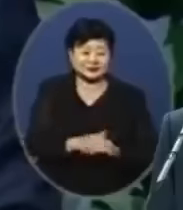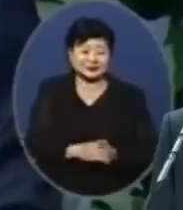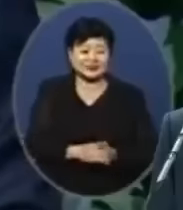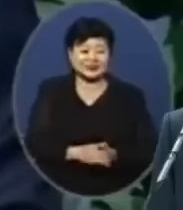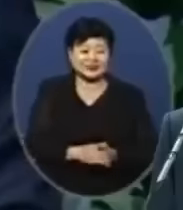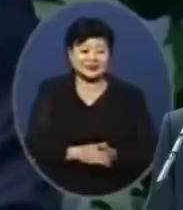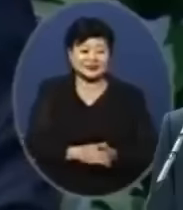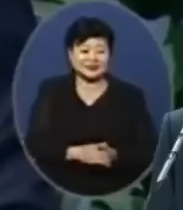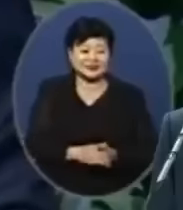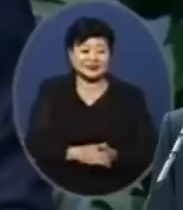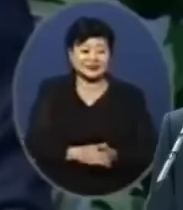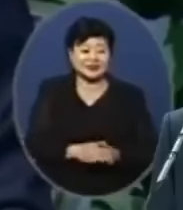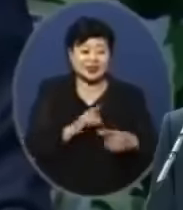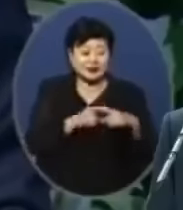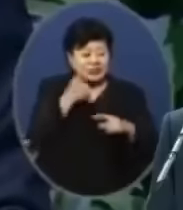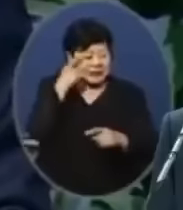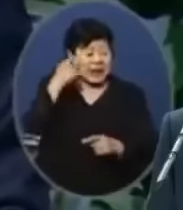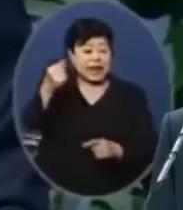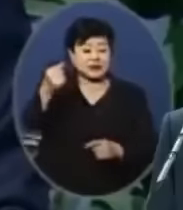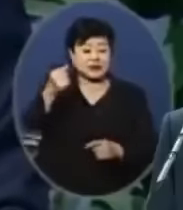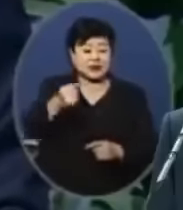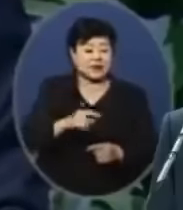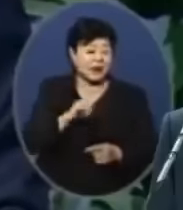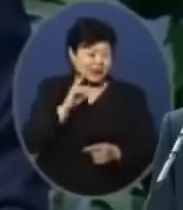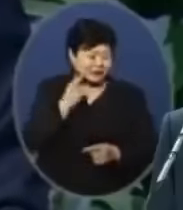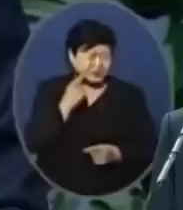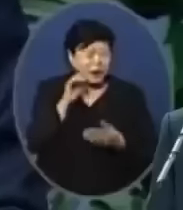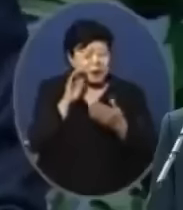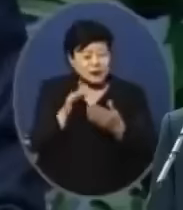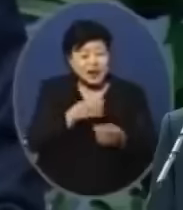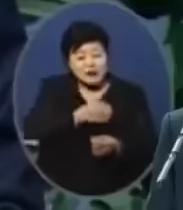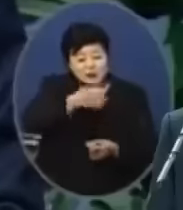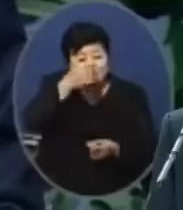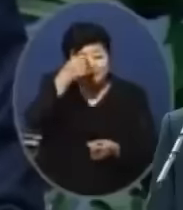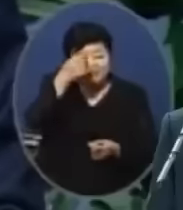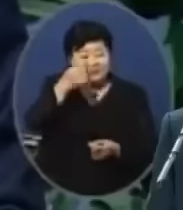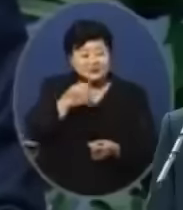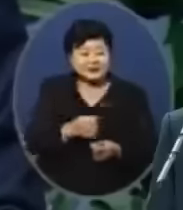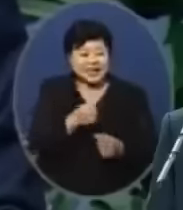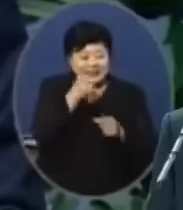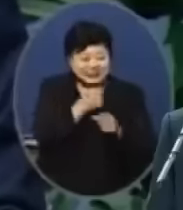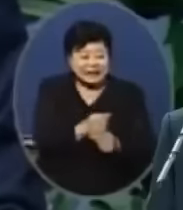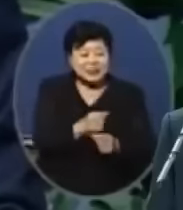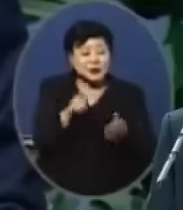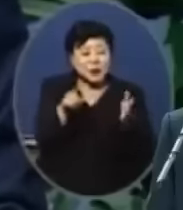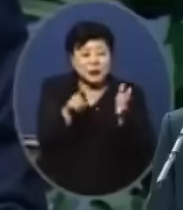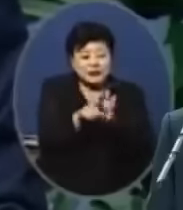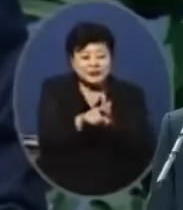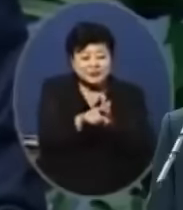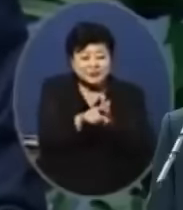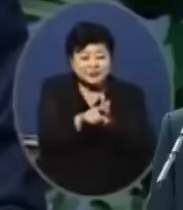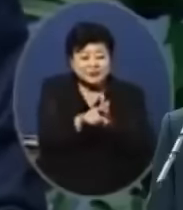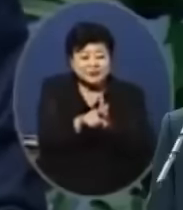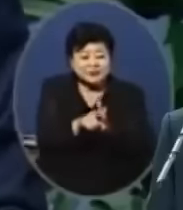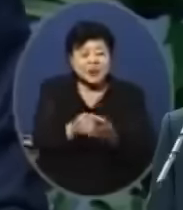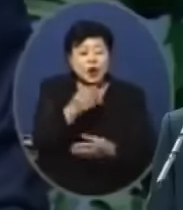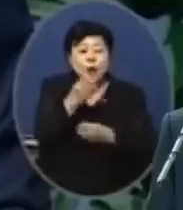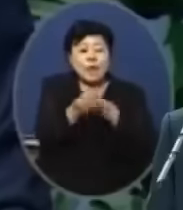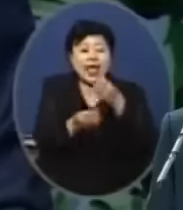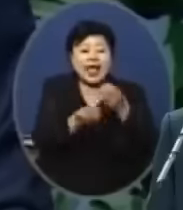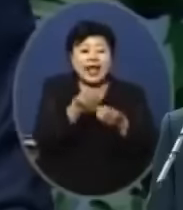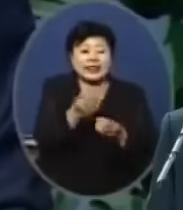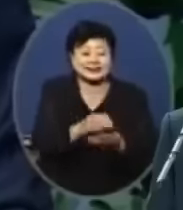여러분 긍정적인 생각과 아름다운 미래의 꿈과 창조적인 믿음과 신앙